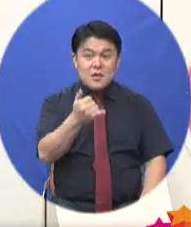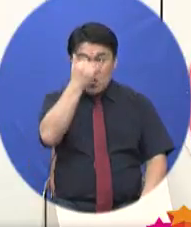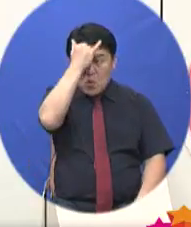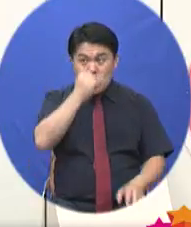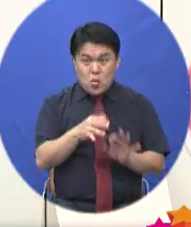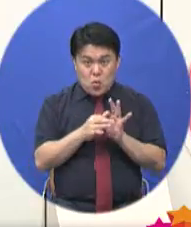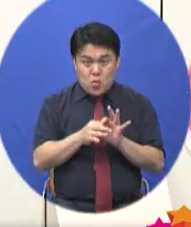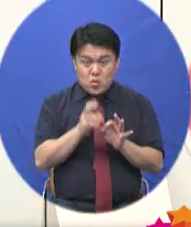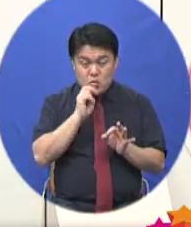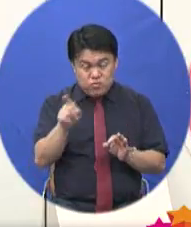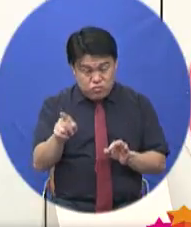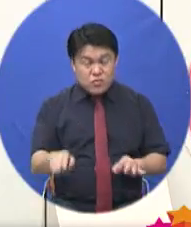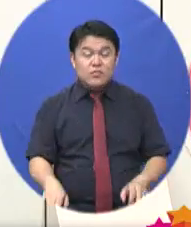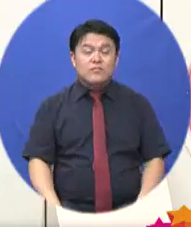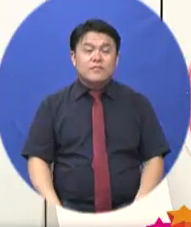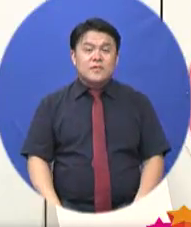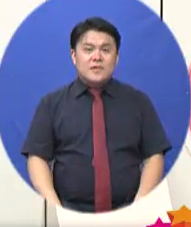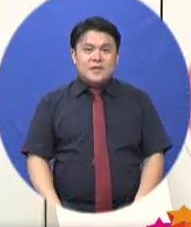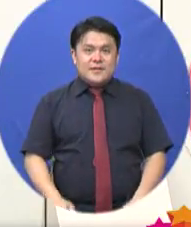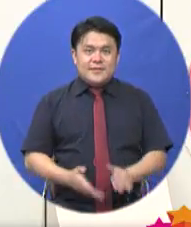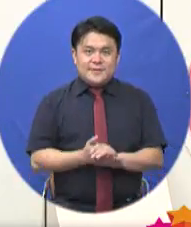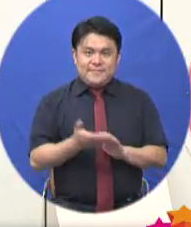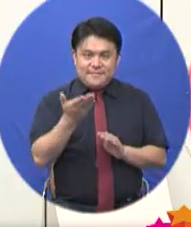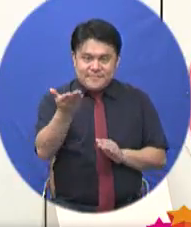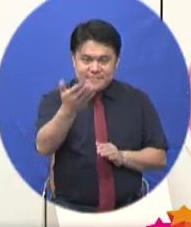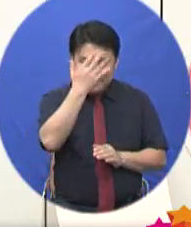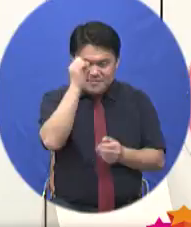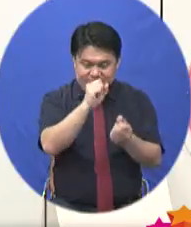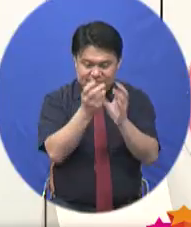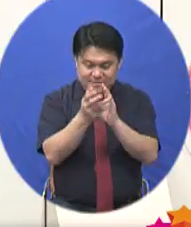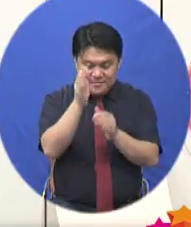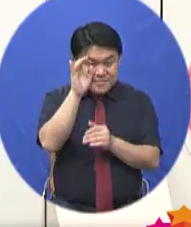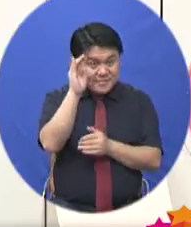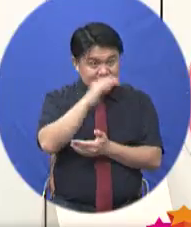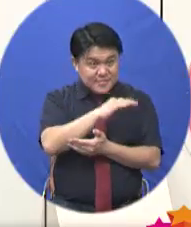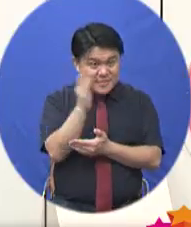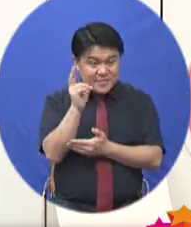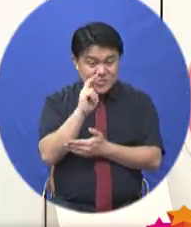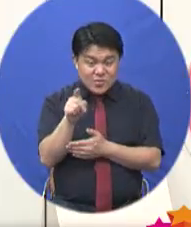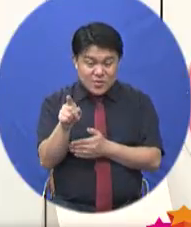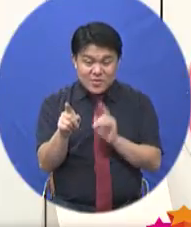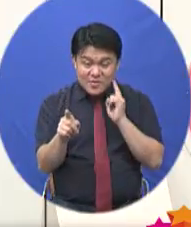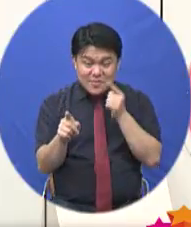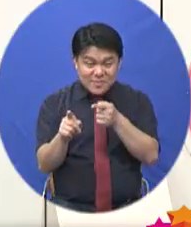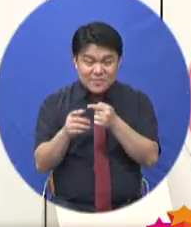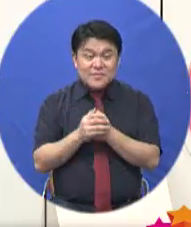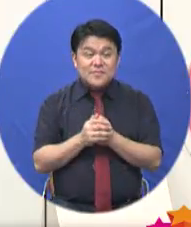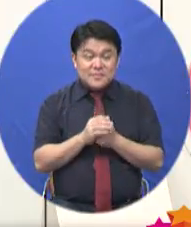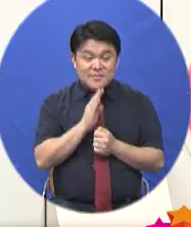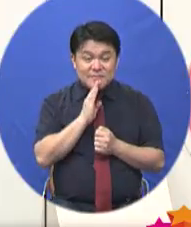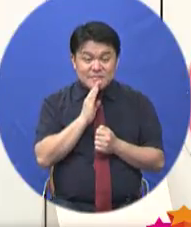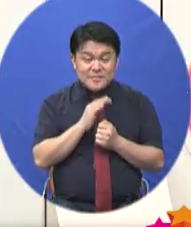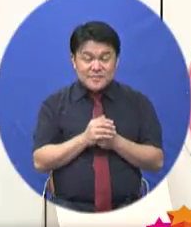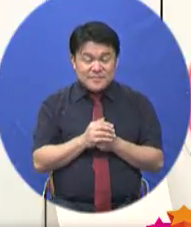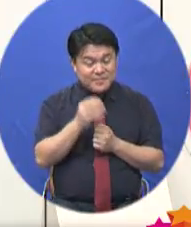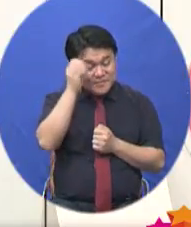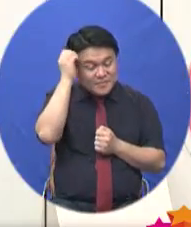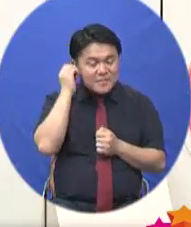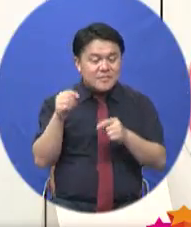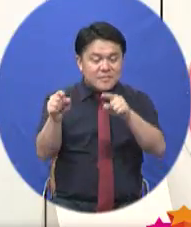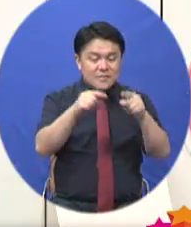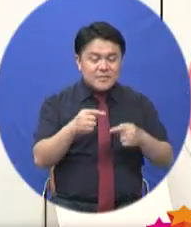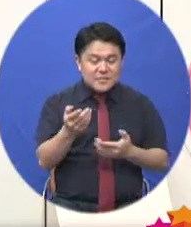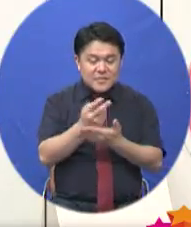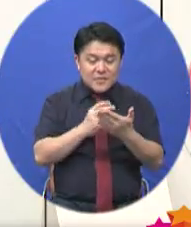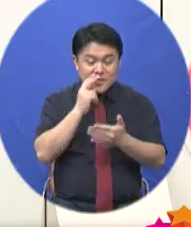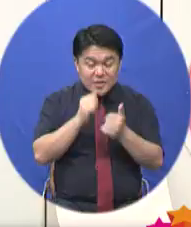노래잖아요. 네, 네, 성공 선생님 한입구 삶이 이웃이잖아요. 네. 정말로 많이. 근데 전국 나눔